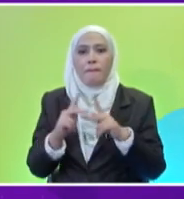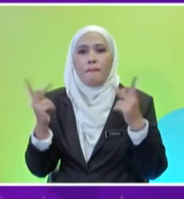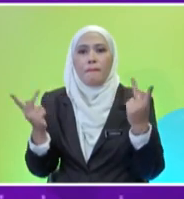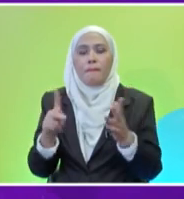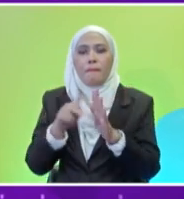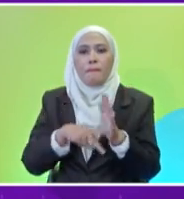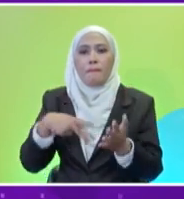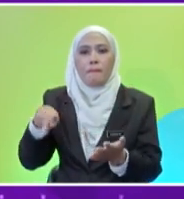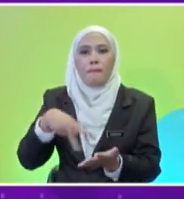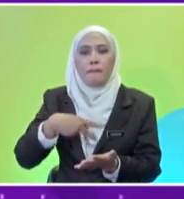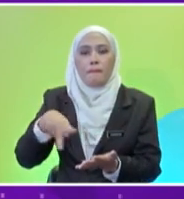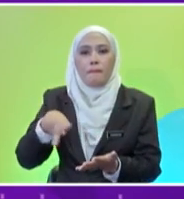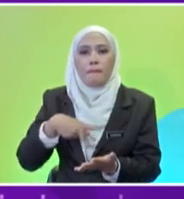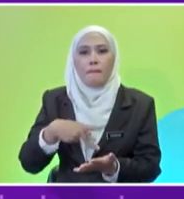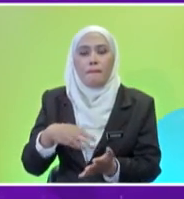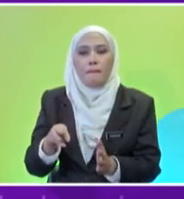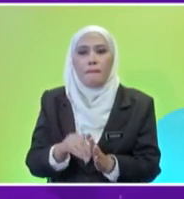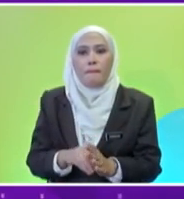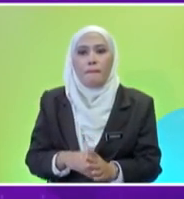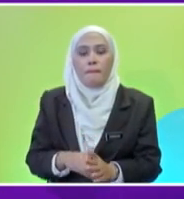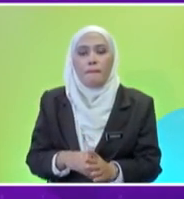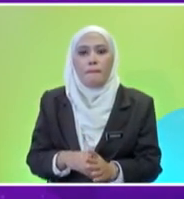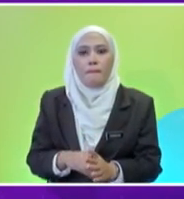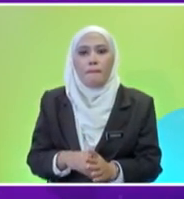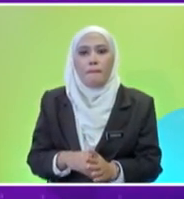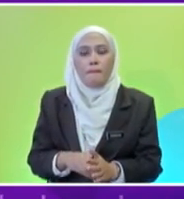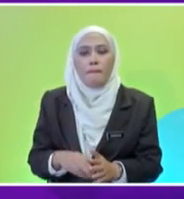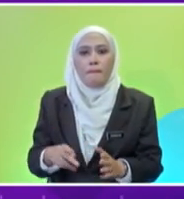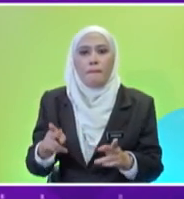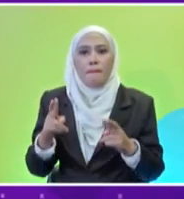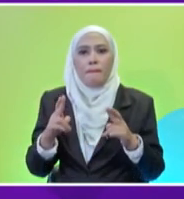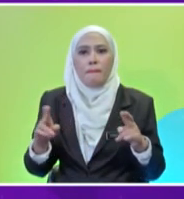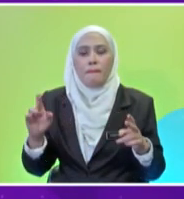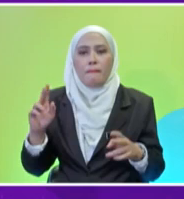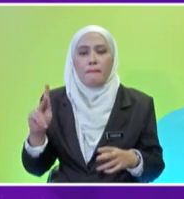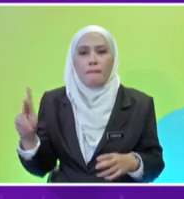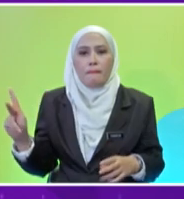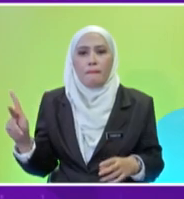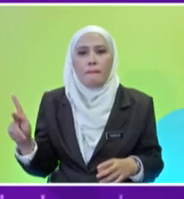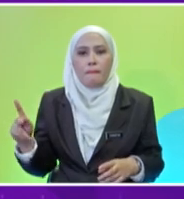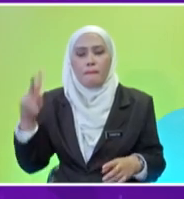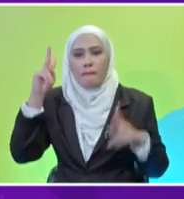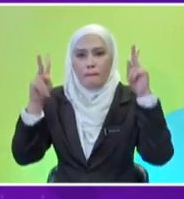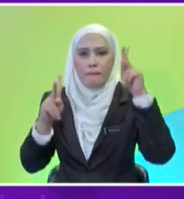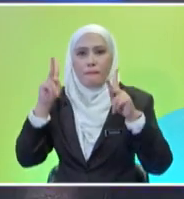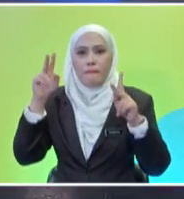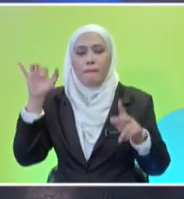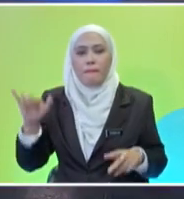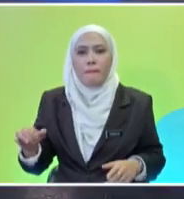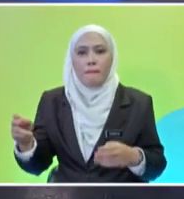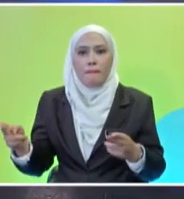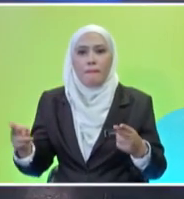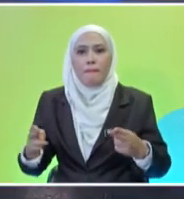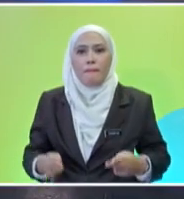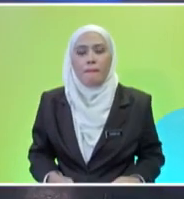mempersembahkan tarian untuk meraihkan pelancong yang hadir di sana Bagus ya Bagus penggunaan